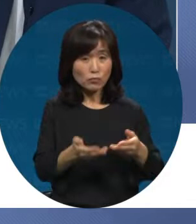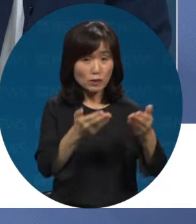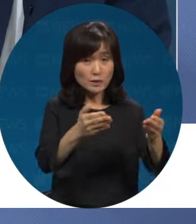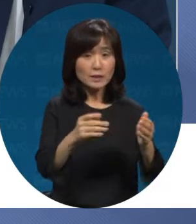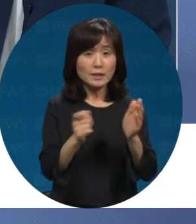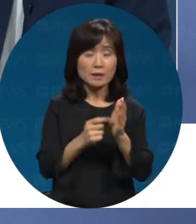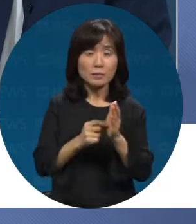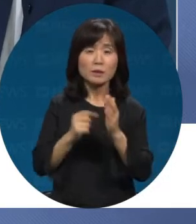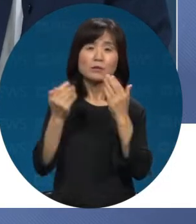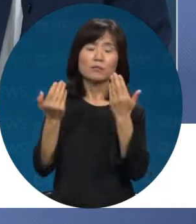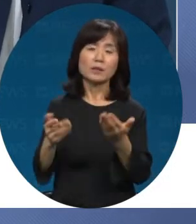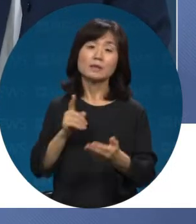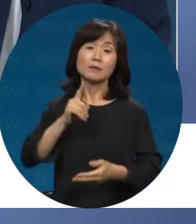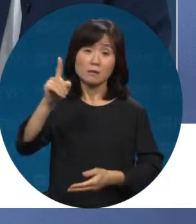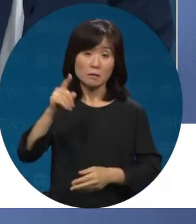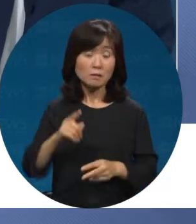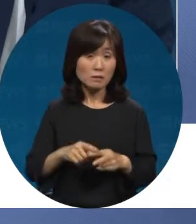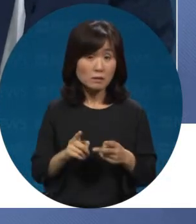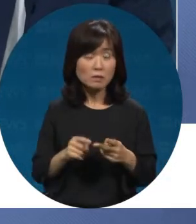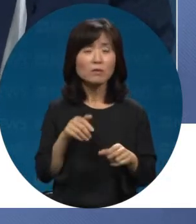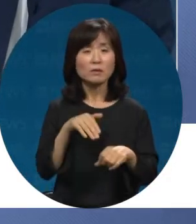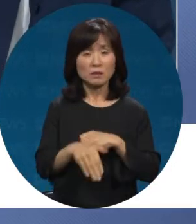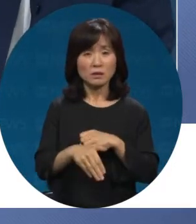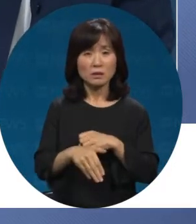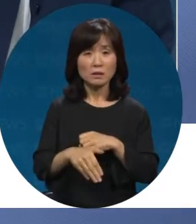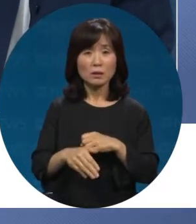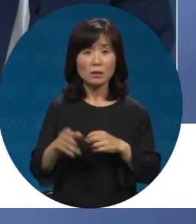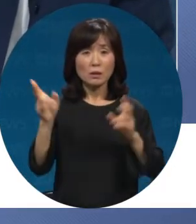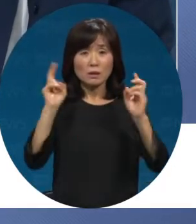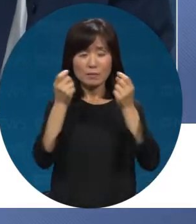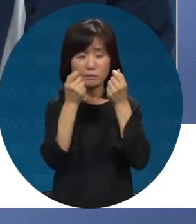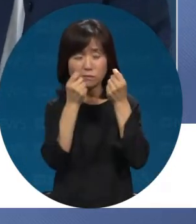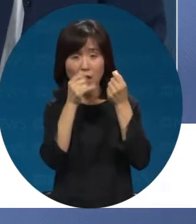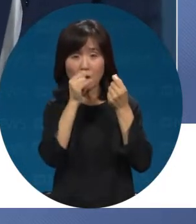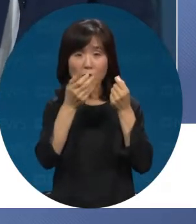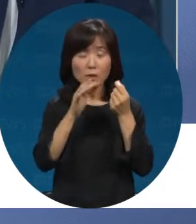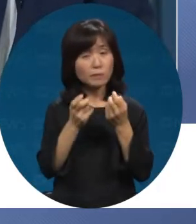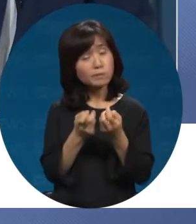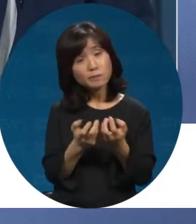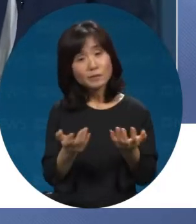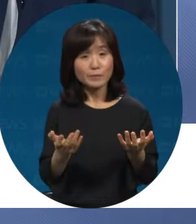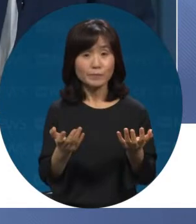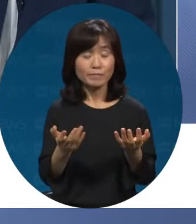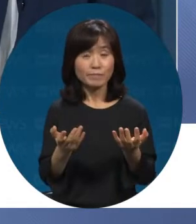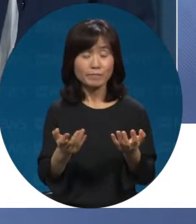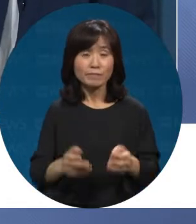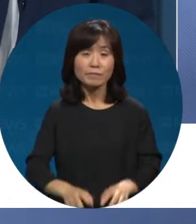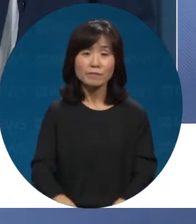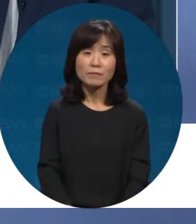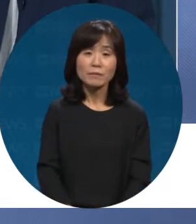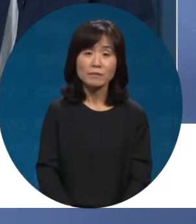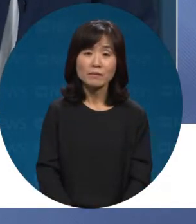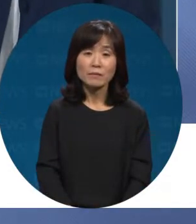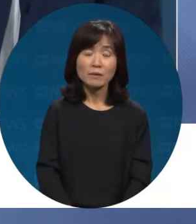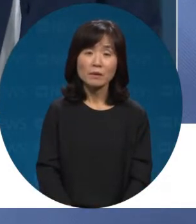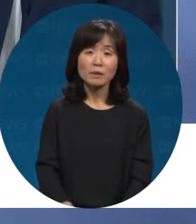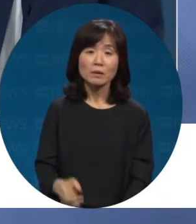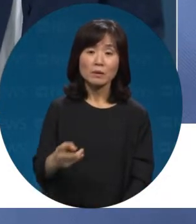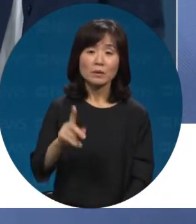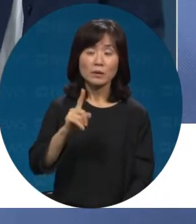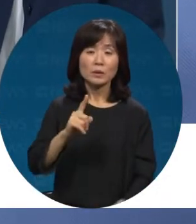휴가를 낸다든지 하시는데 사실 직장이 엄청나게 눈치를 보지만 어쩔 수가 없는 거고요 또